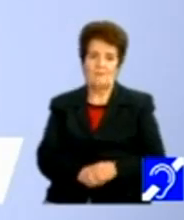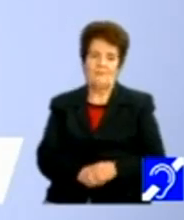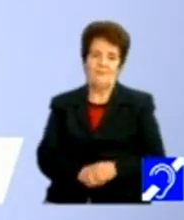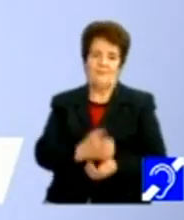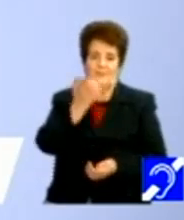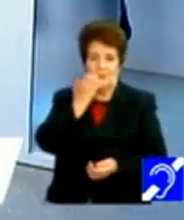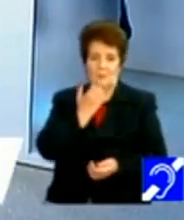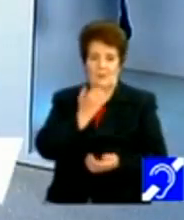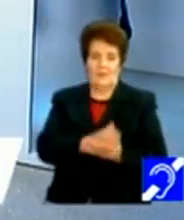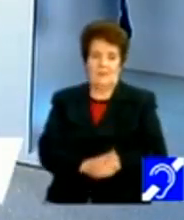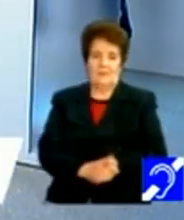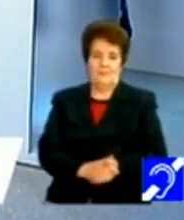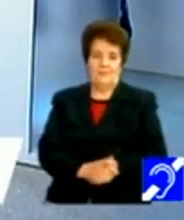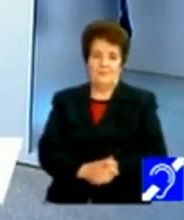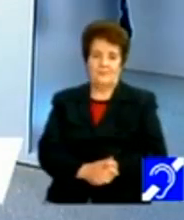Mulțumesc, domnul Chirtoagă.